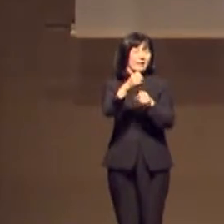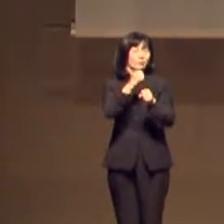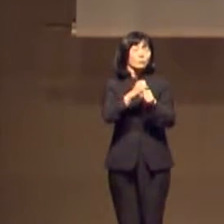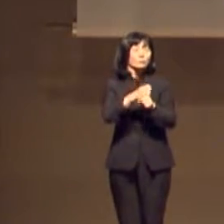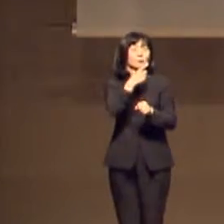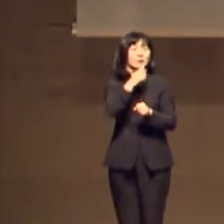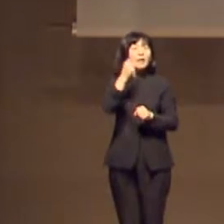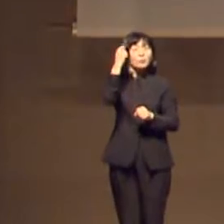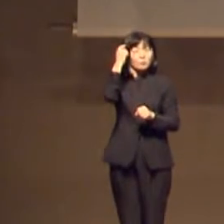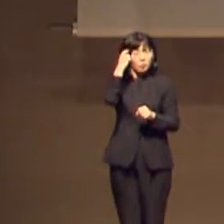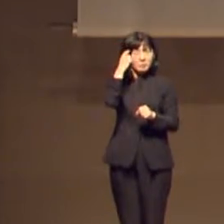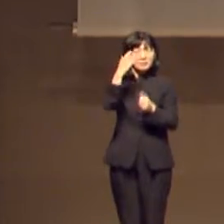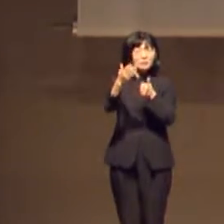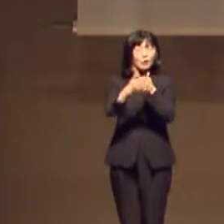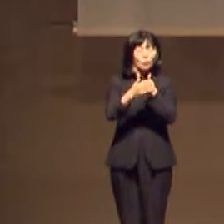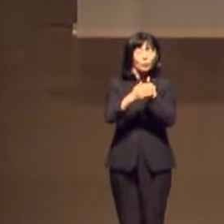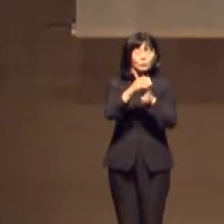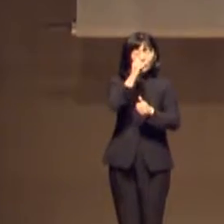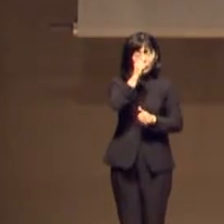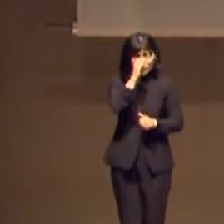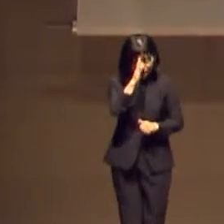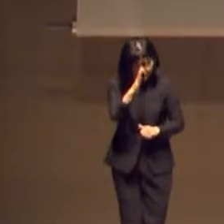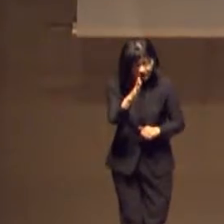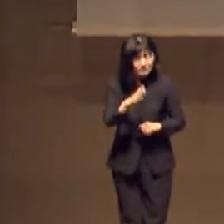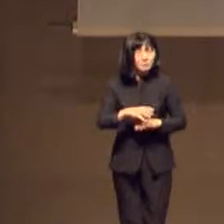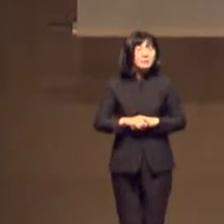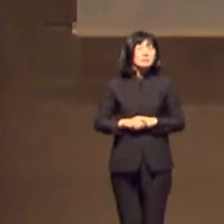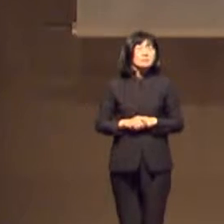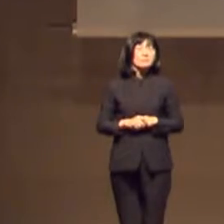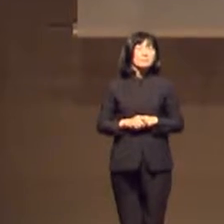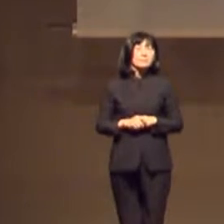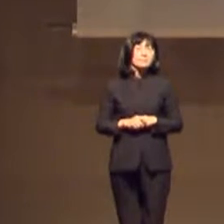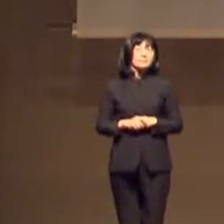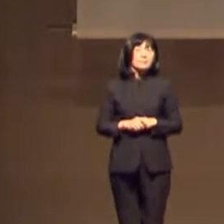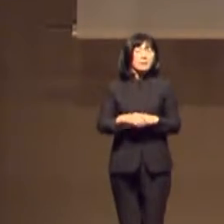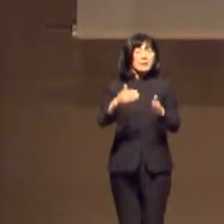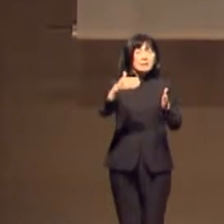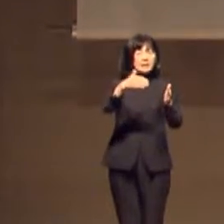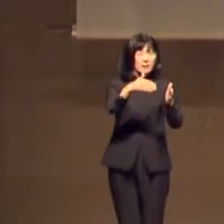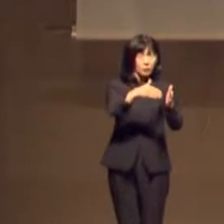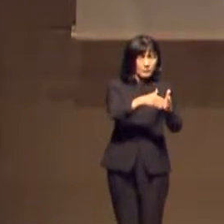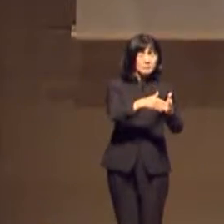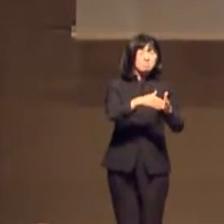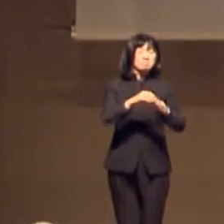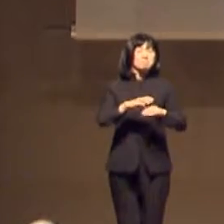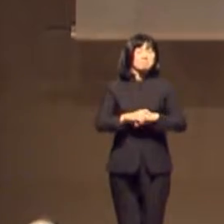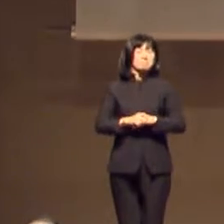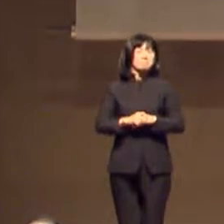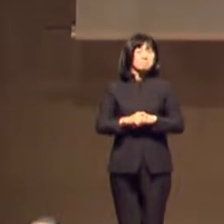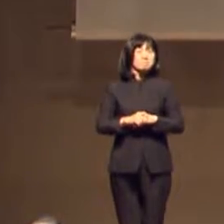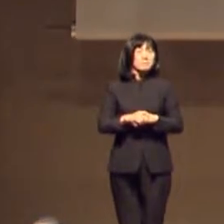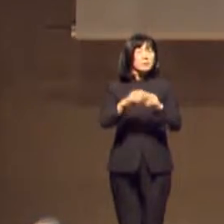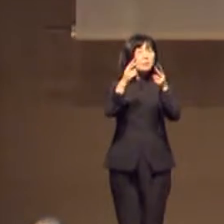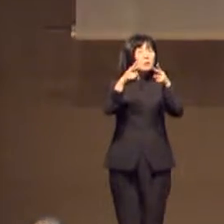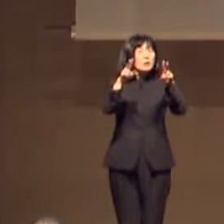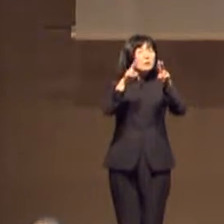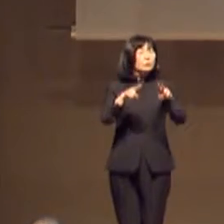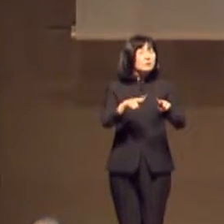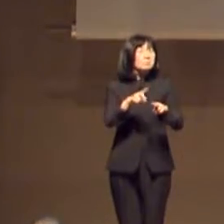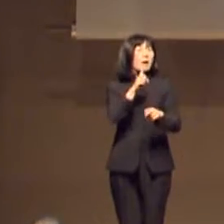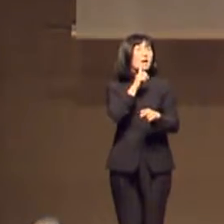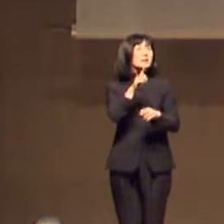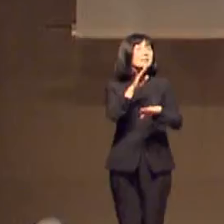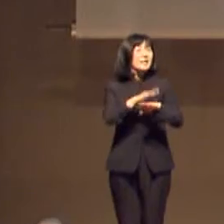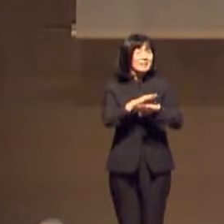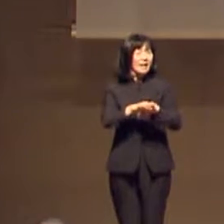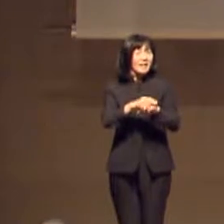皆様方のご協力をよろしくお願いいたしたいと思います。最後になったんですが、ちょっと広島弁で広